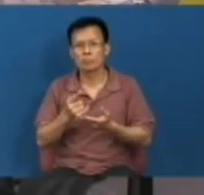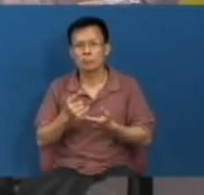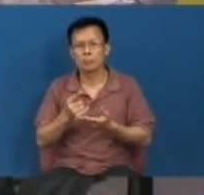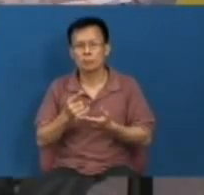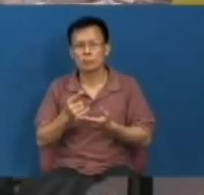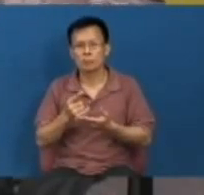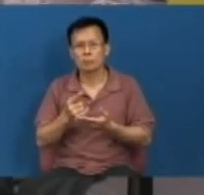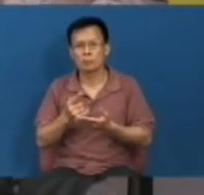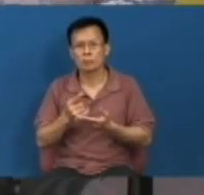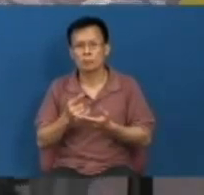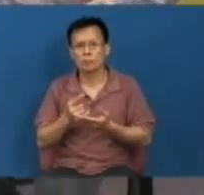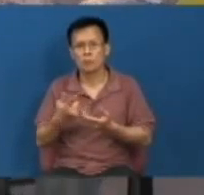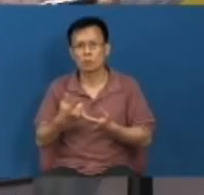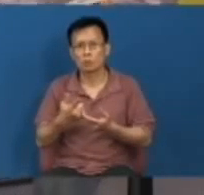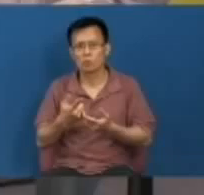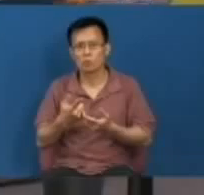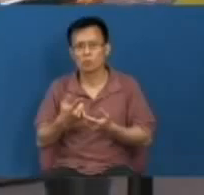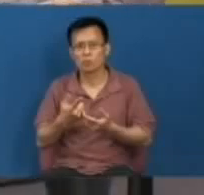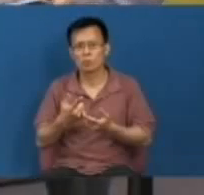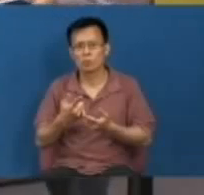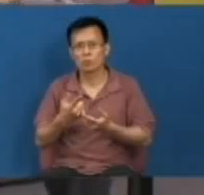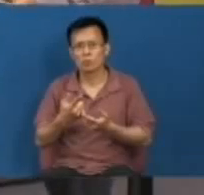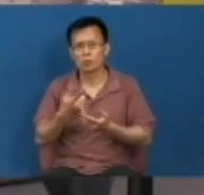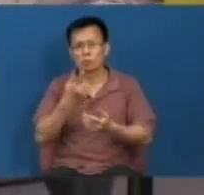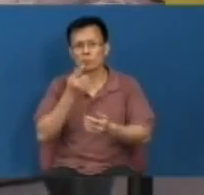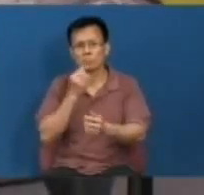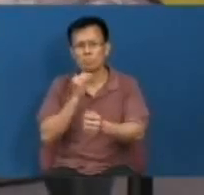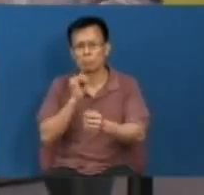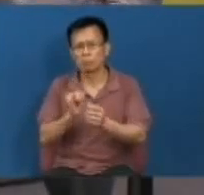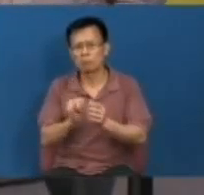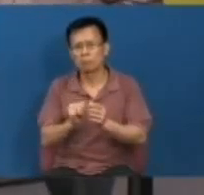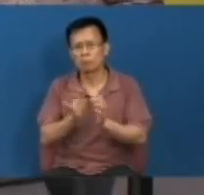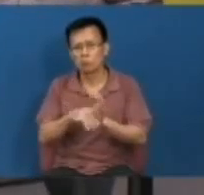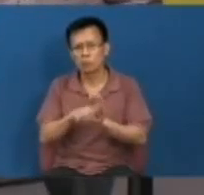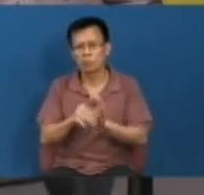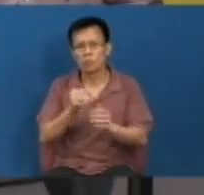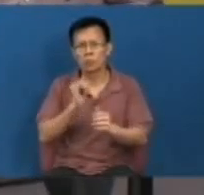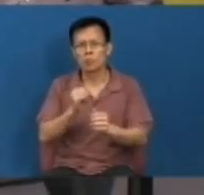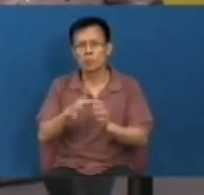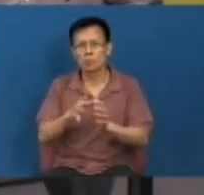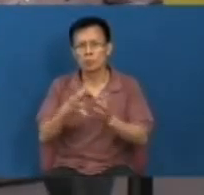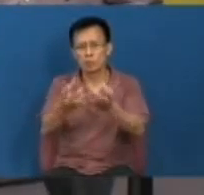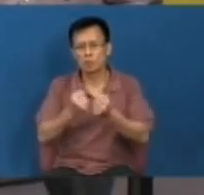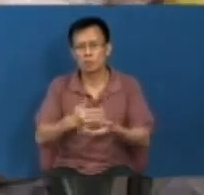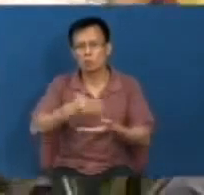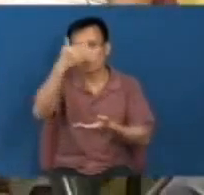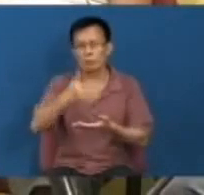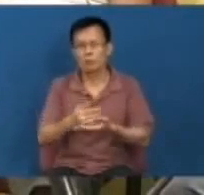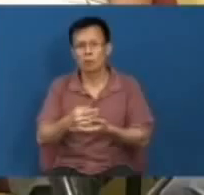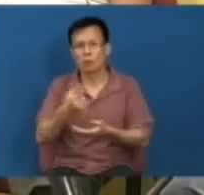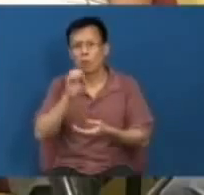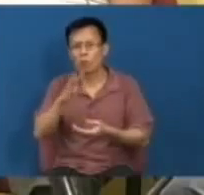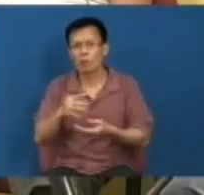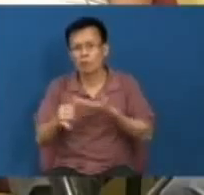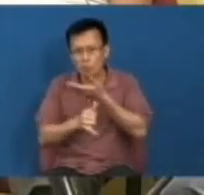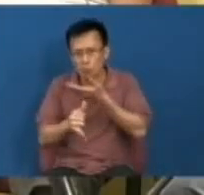嗰啲係惡意去收樓嗰啲奸商先咁做。政府都咁做。 我同佢講咧，佢就話係白粉友，我哋唔